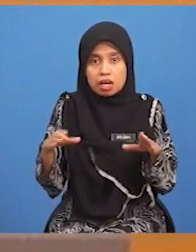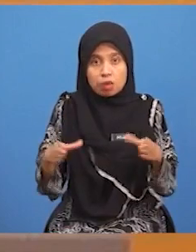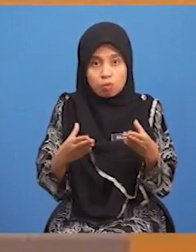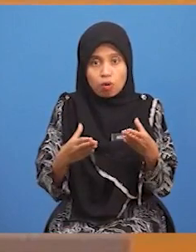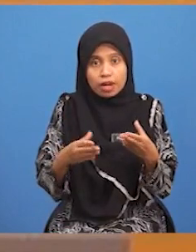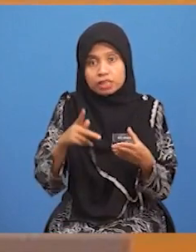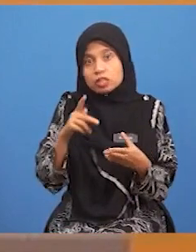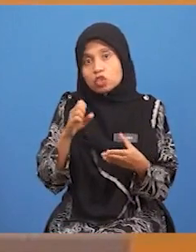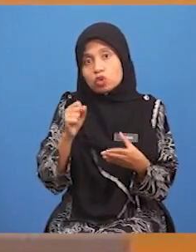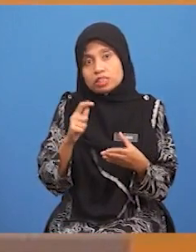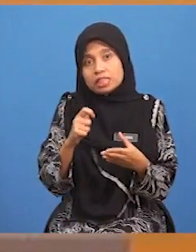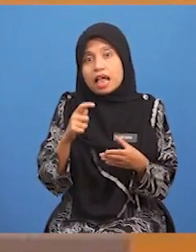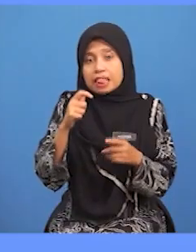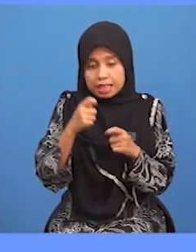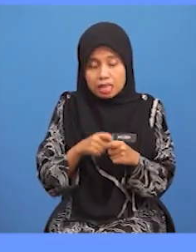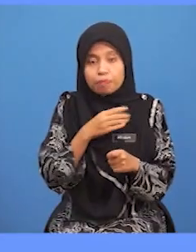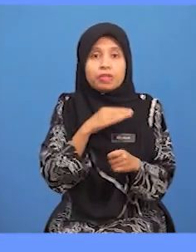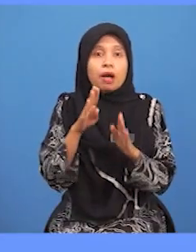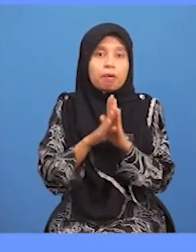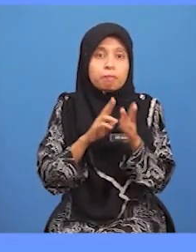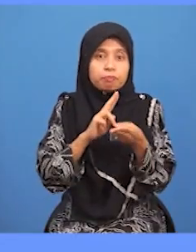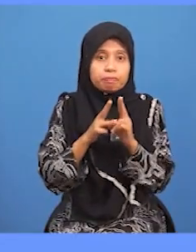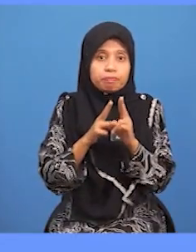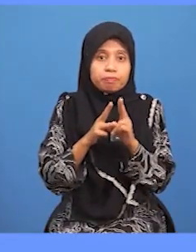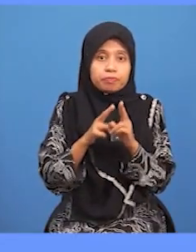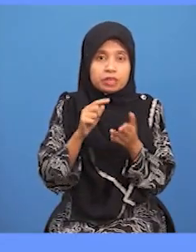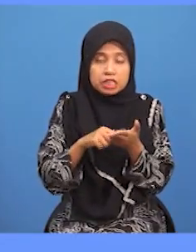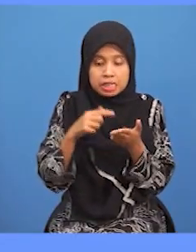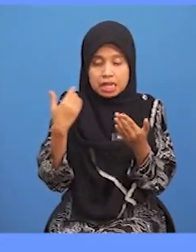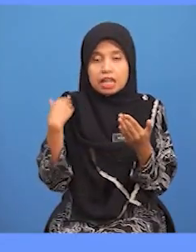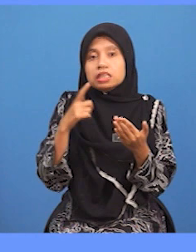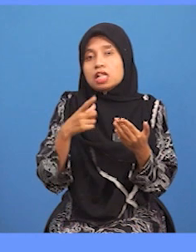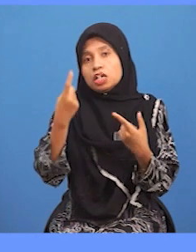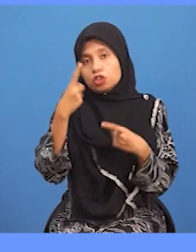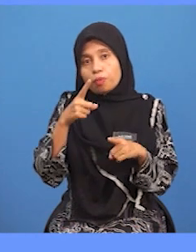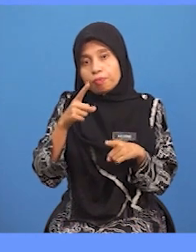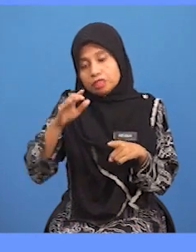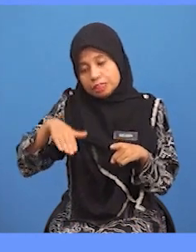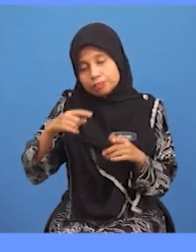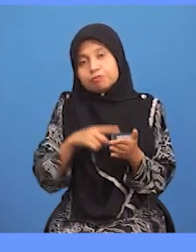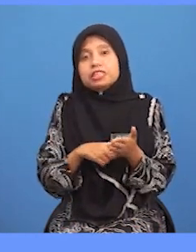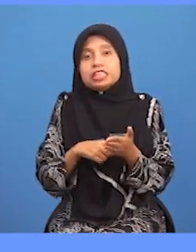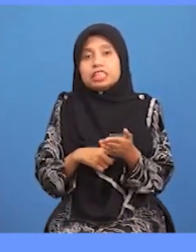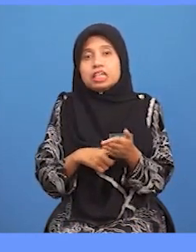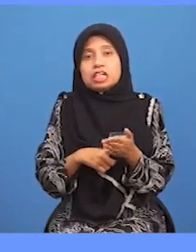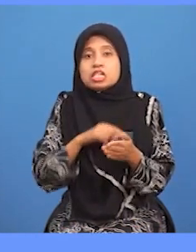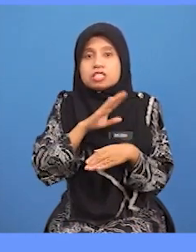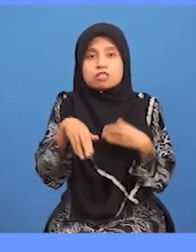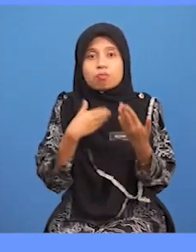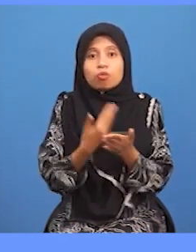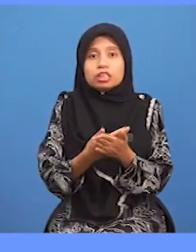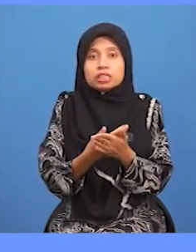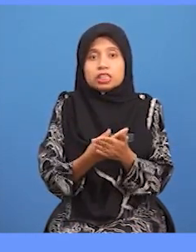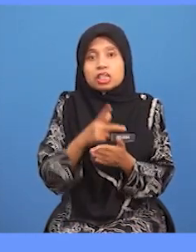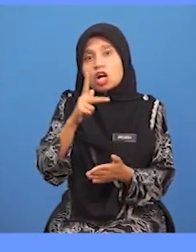pengiraan kos tetap dan kos berubah. Ini adalah jawapan yang kita peroleh sebelum ini. Jumlah kos dikira